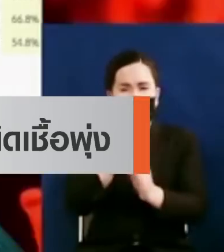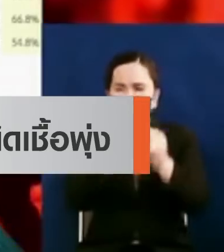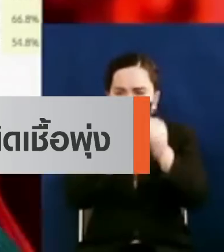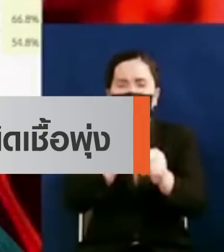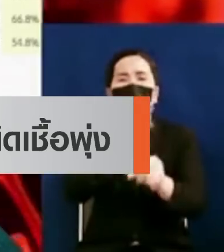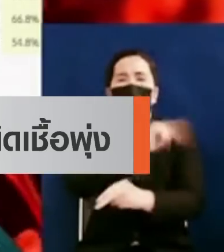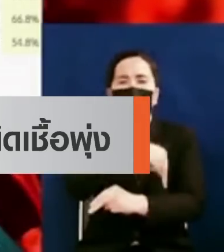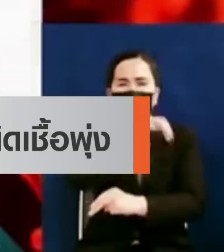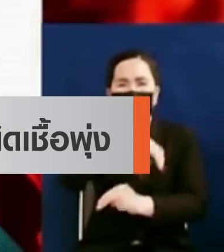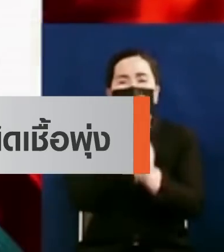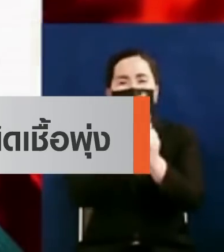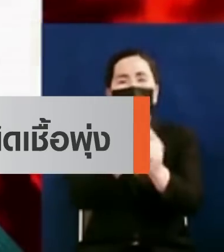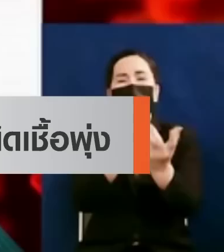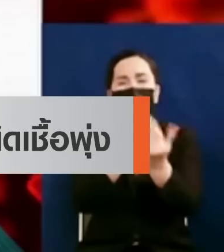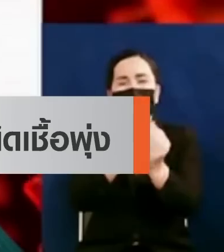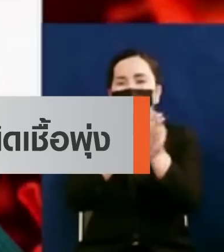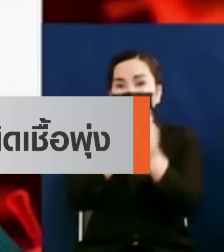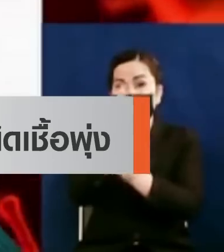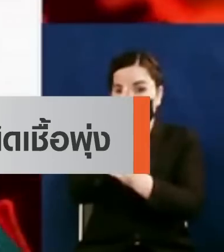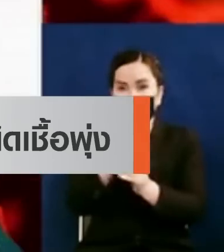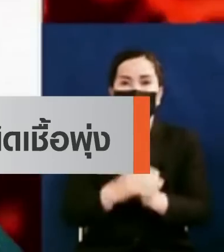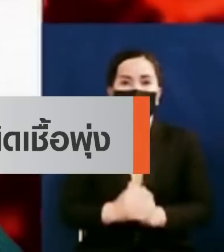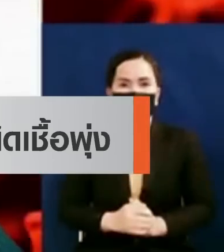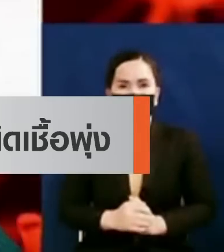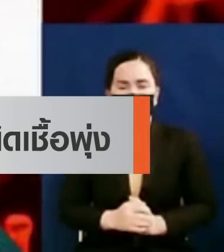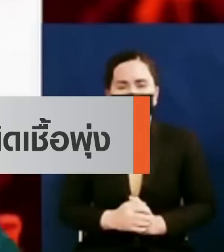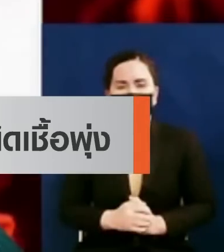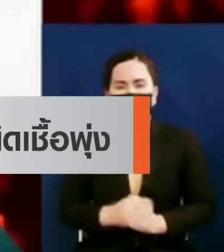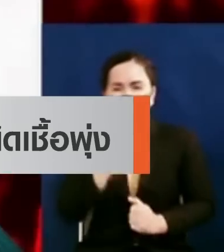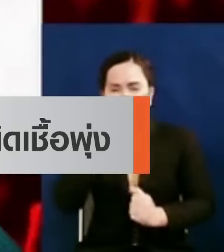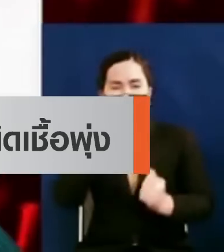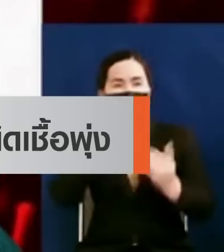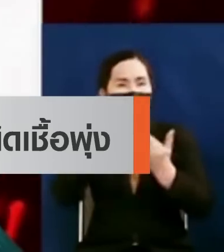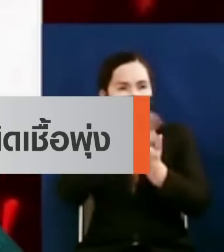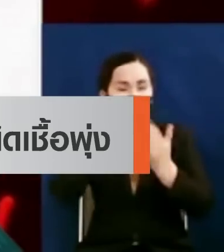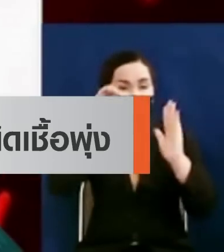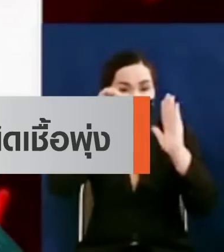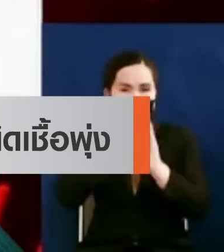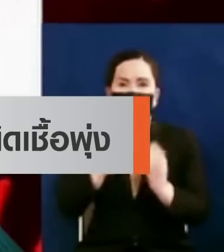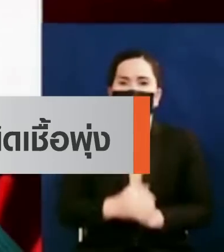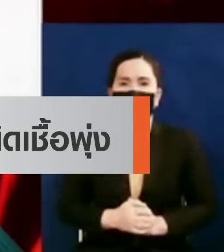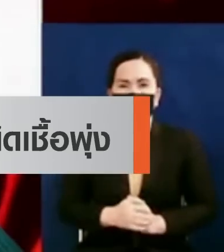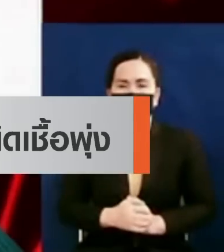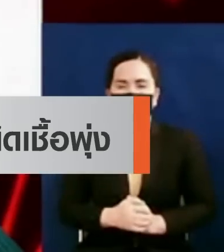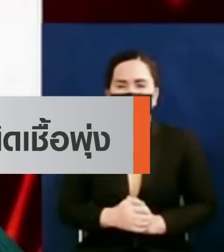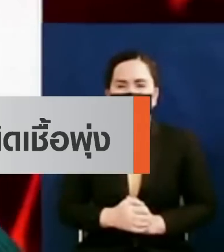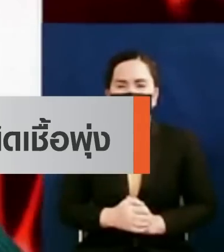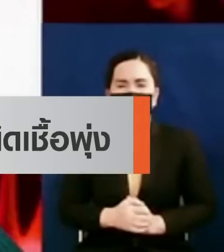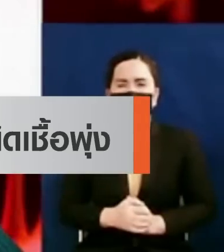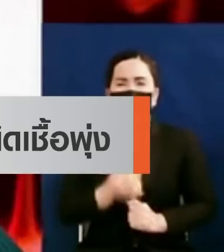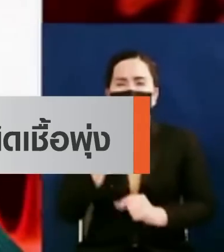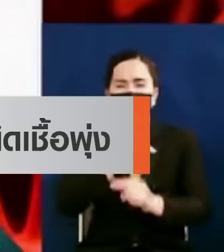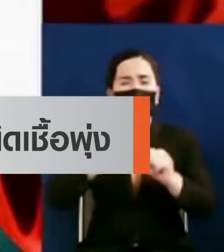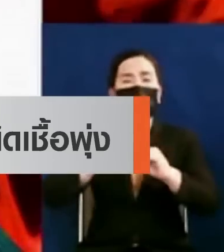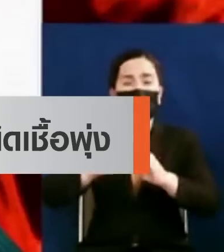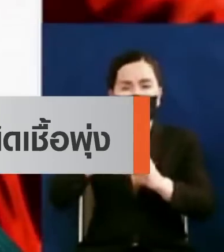23,608 เตียงหรือคิดเป็นร้อยละ 50.5 ค่ะทั้งนี้การรักษาขณะนี้ได้เปลี่ยนไปแล้วนะคะทุกร